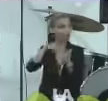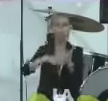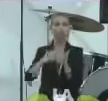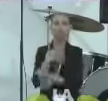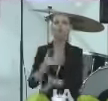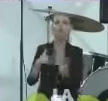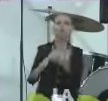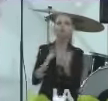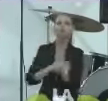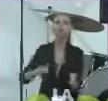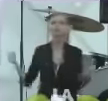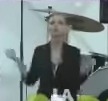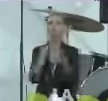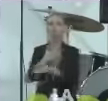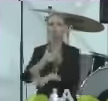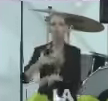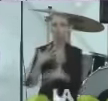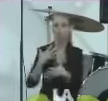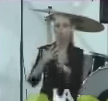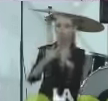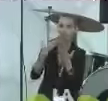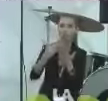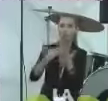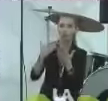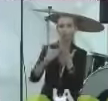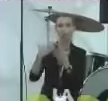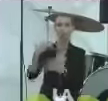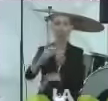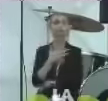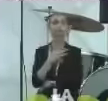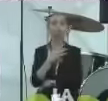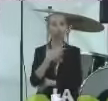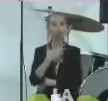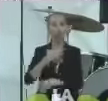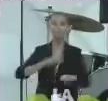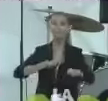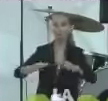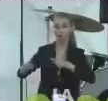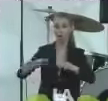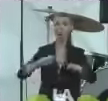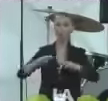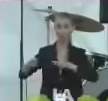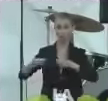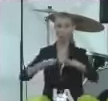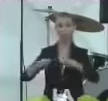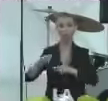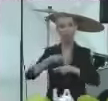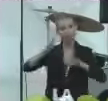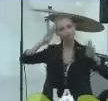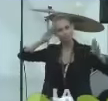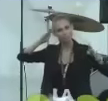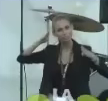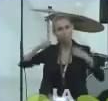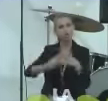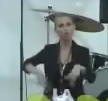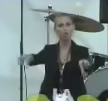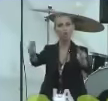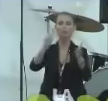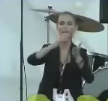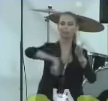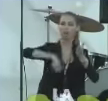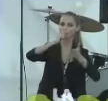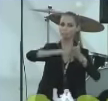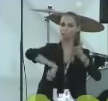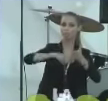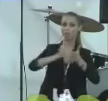Pagina 17 della nota di aggiornamento al DEF. Tutta la manovra viene incentrata su nuove tasse.